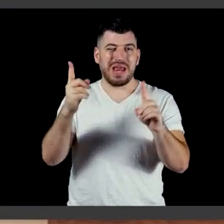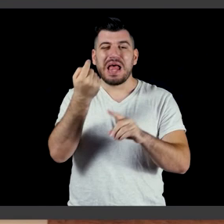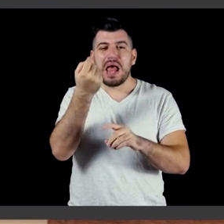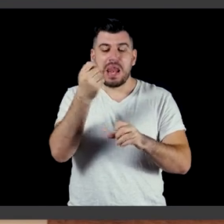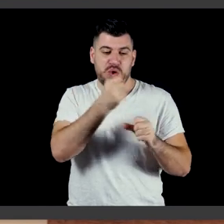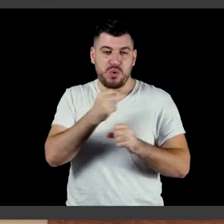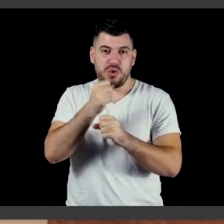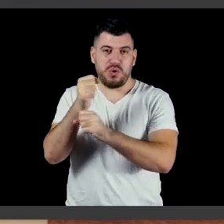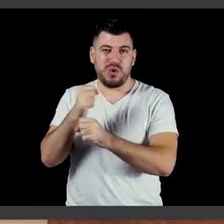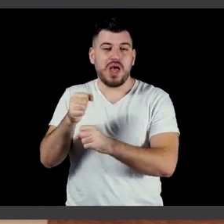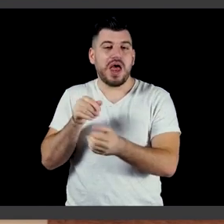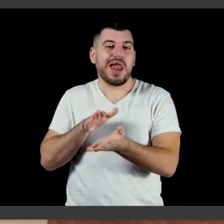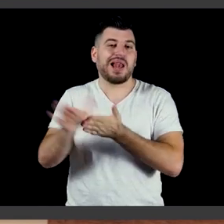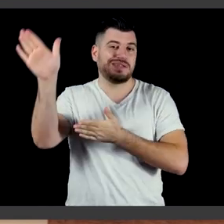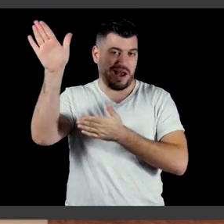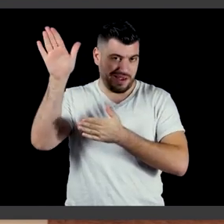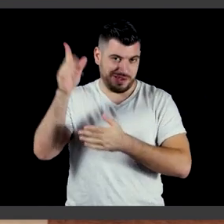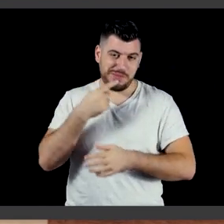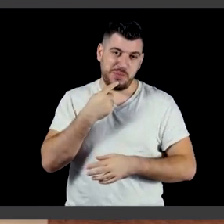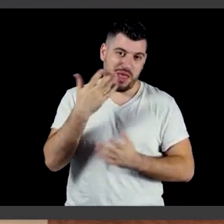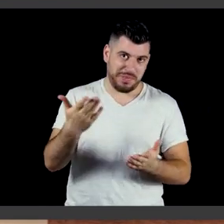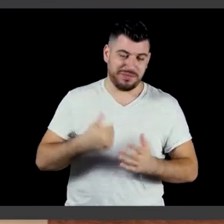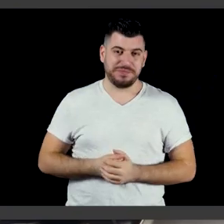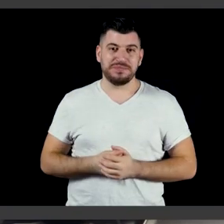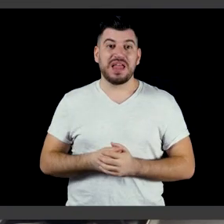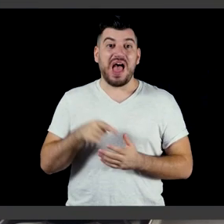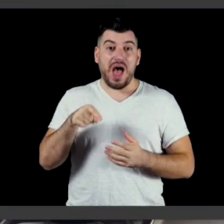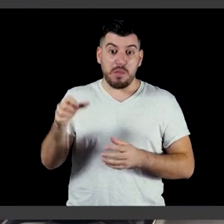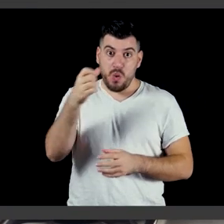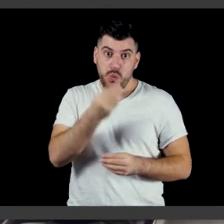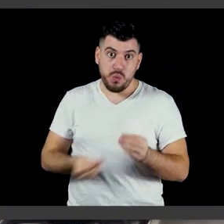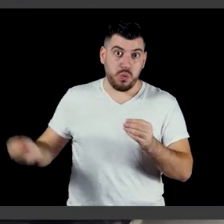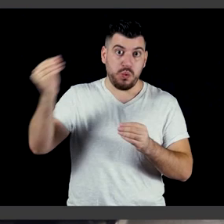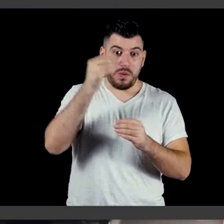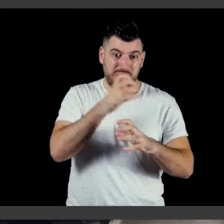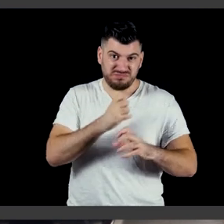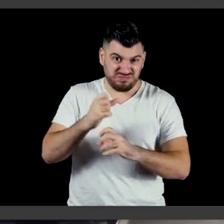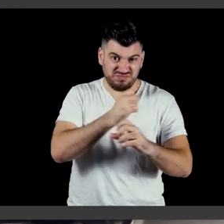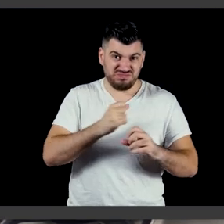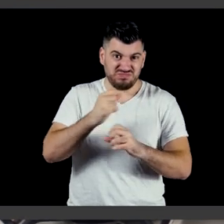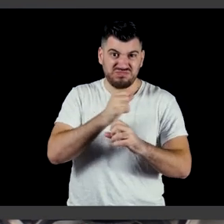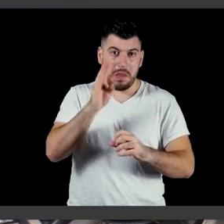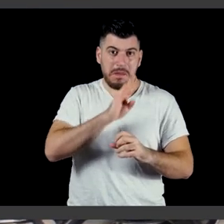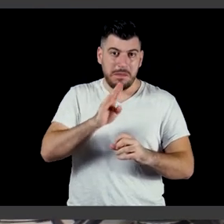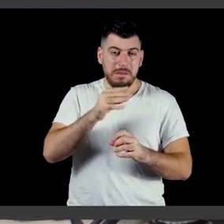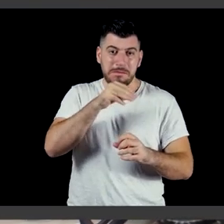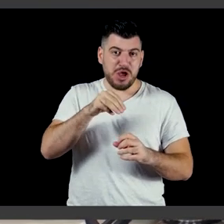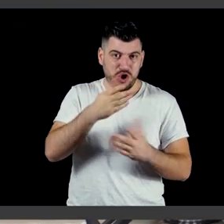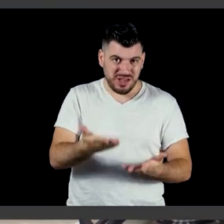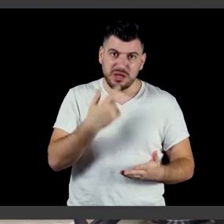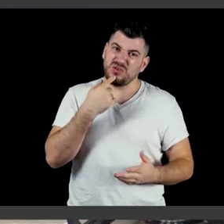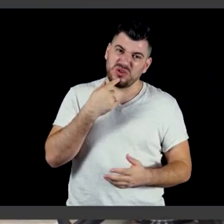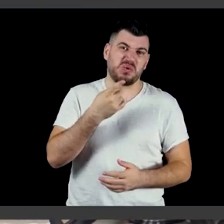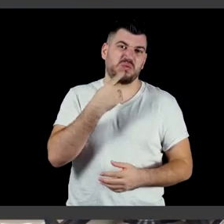ίσα ίσα να υπάρχει, να γλιστράει όπως λέμε. Άμα βάλουμε πάρα πολύ μαγιονέζα, στο τέλος δεν τρώγεται το μπέργκερ. Λίγο barbecue sauce